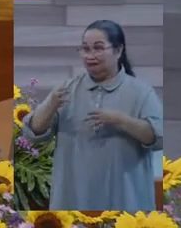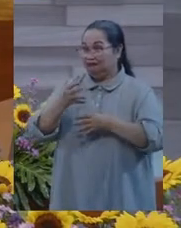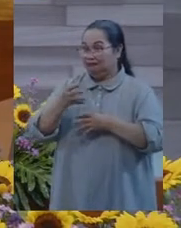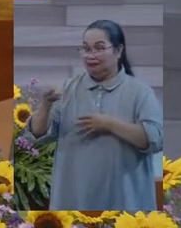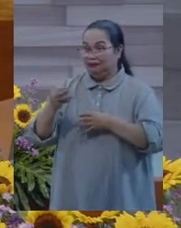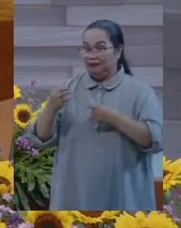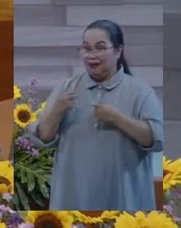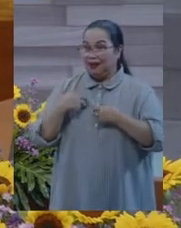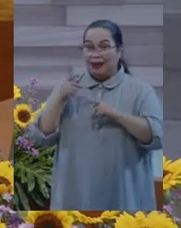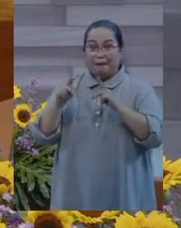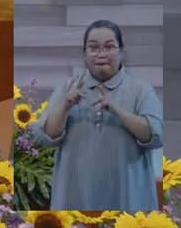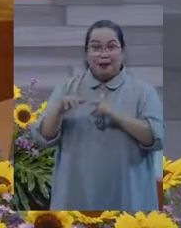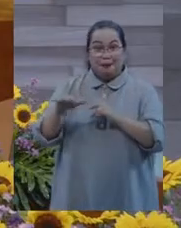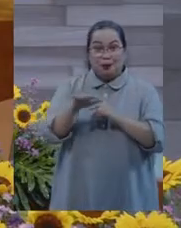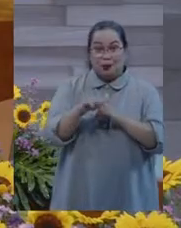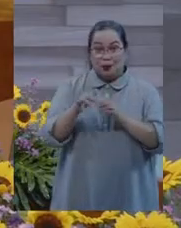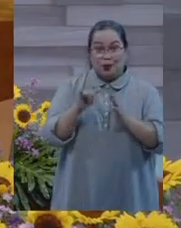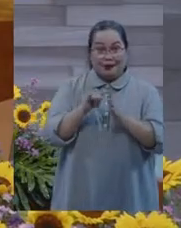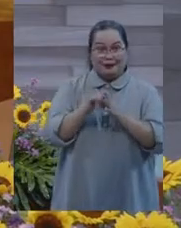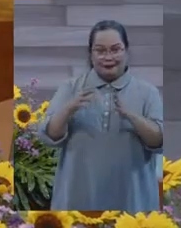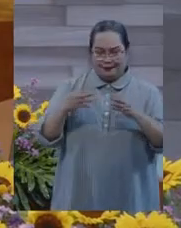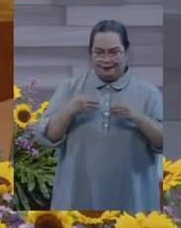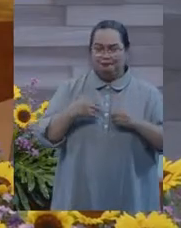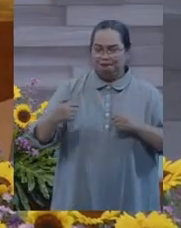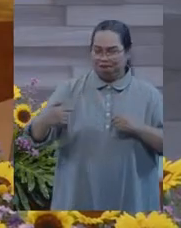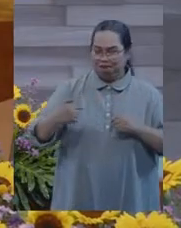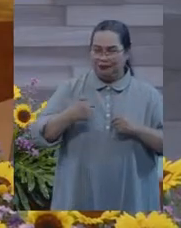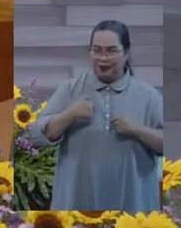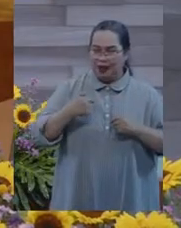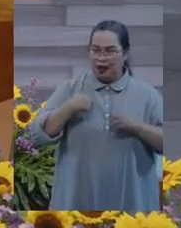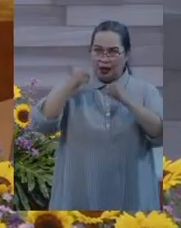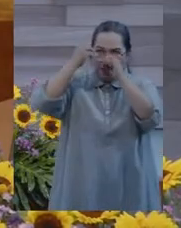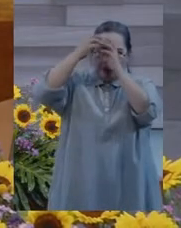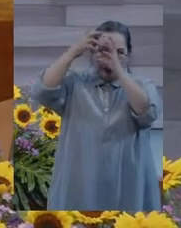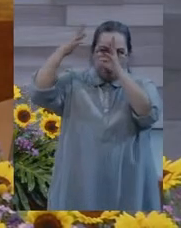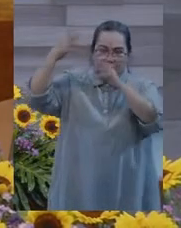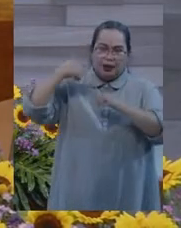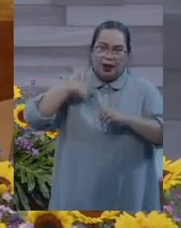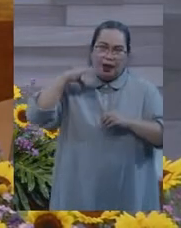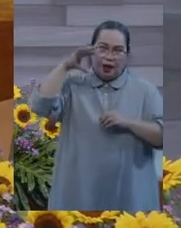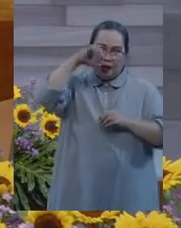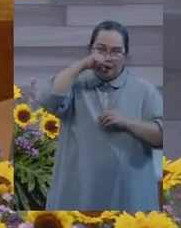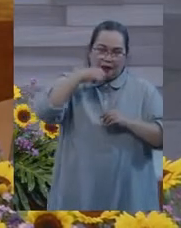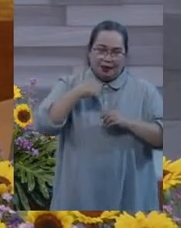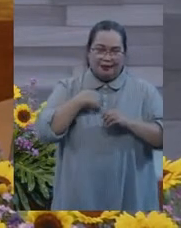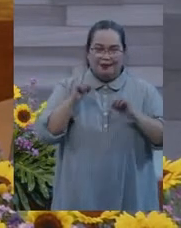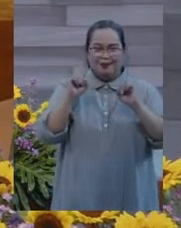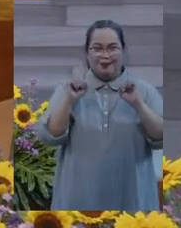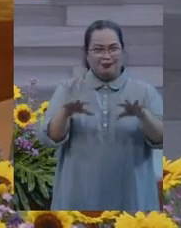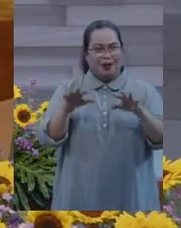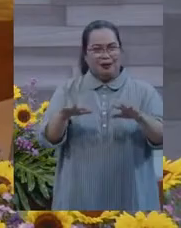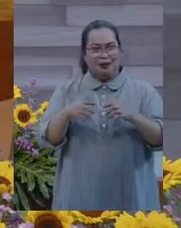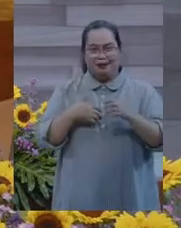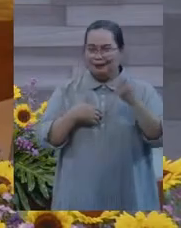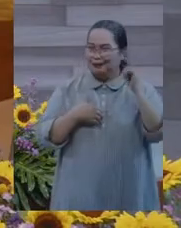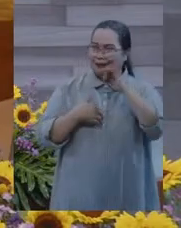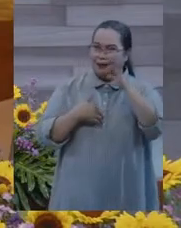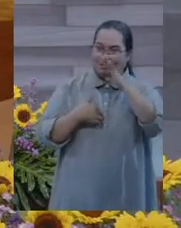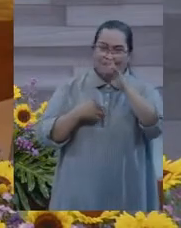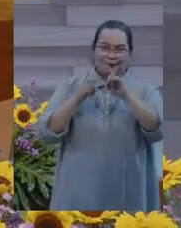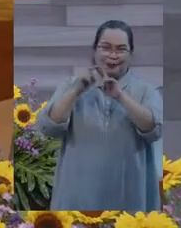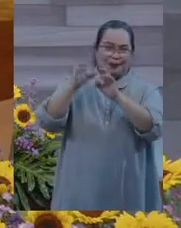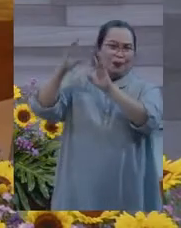Ito yung mga taong nagkiklaim na sila ay mayroong mystical experiences. Ito yung mga taong kuminsan ay